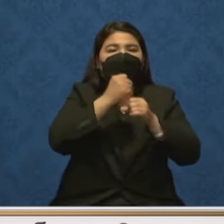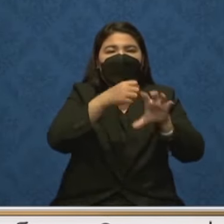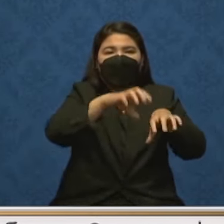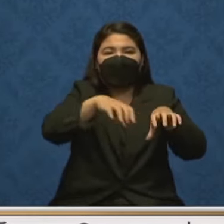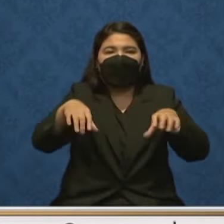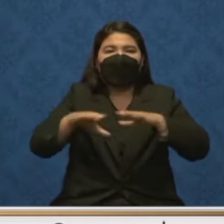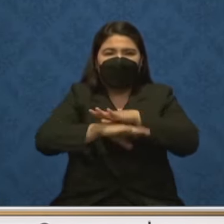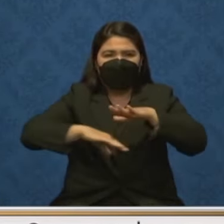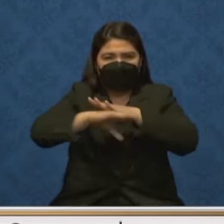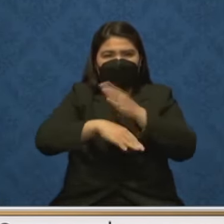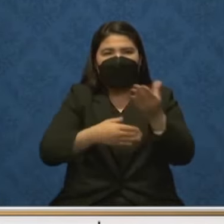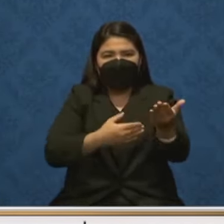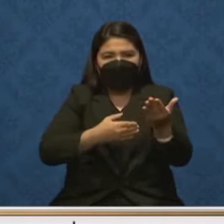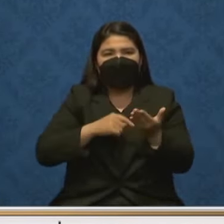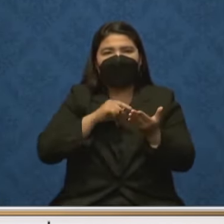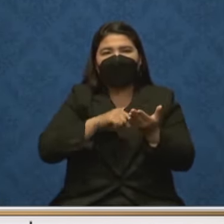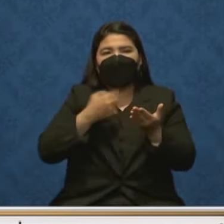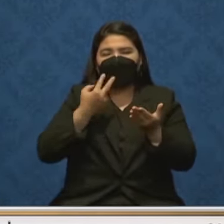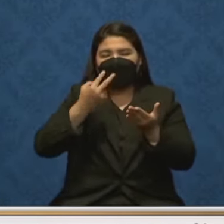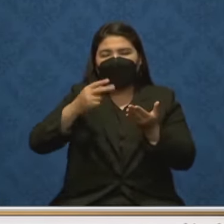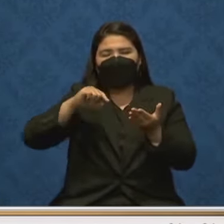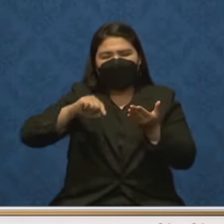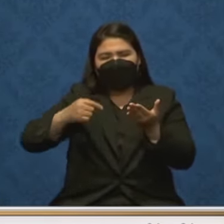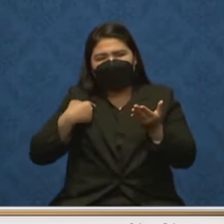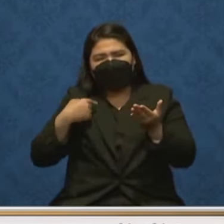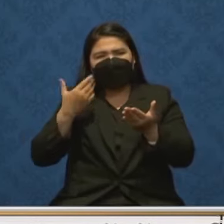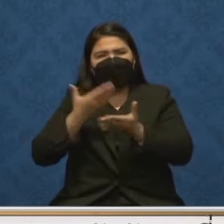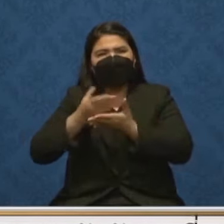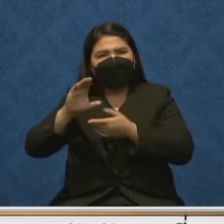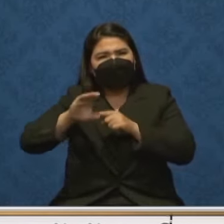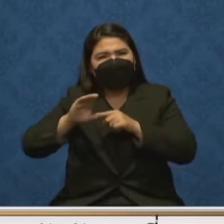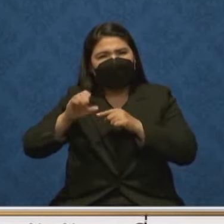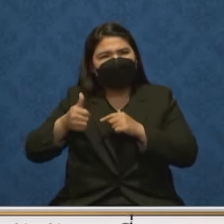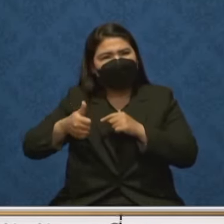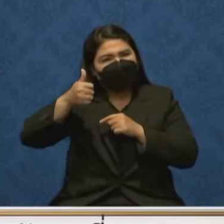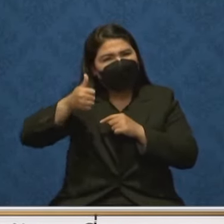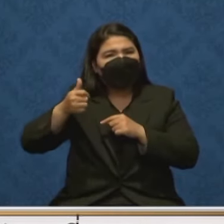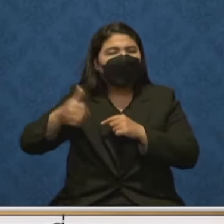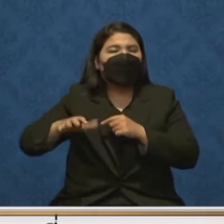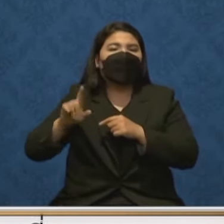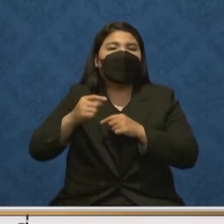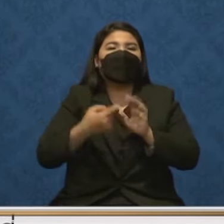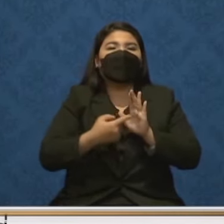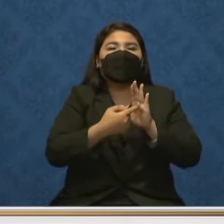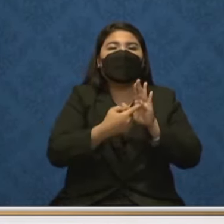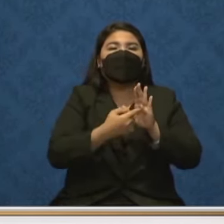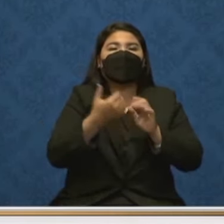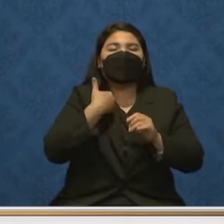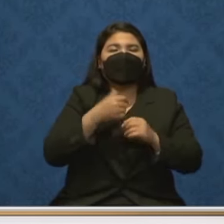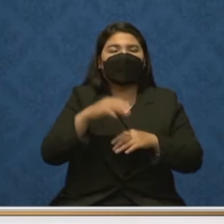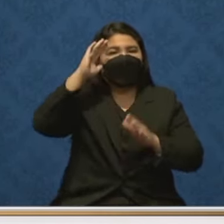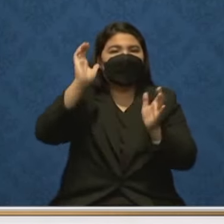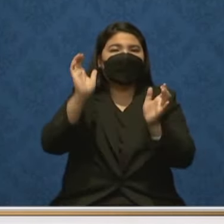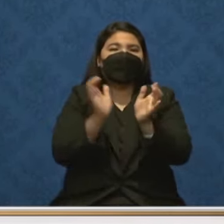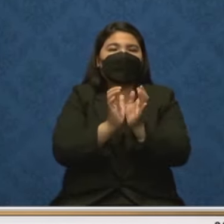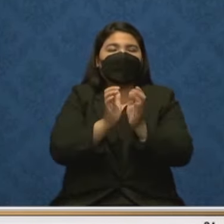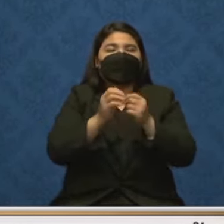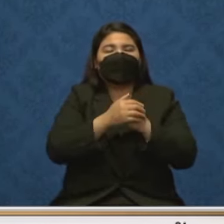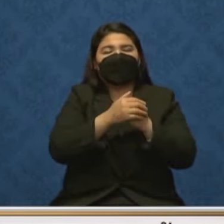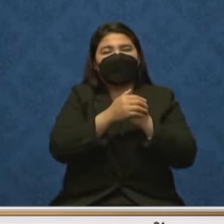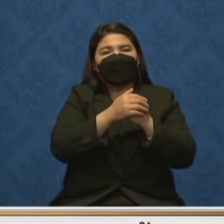ว่ามีคนความคุ้มค่ากับงบประมาณหรือไม่นะคะตำรวจตะเวนชายแดนค่ะครั้งหนึ่งเคยถูกตั้งขึ้น